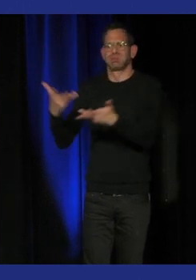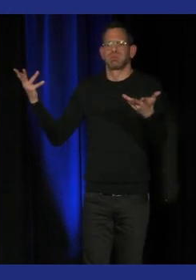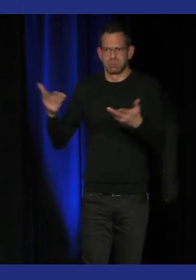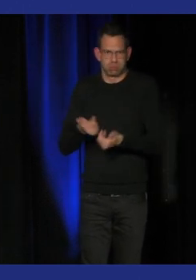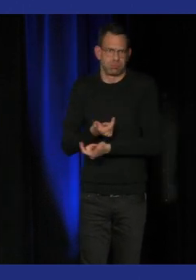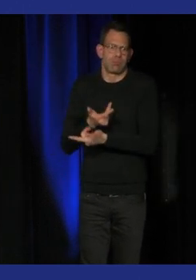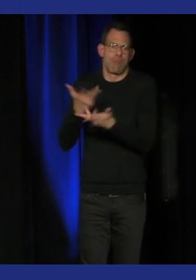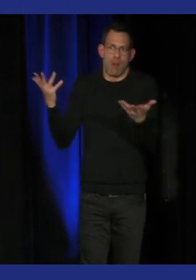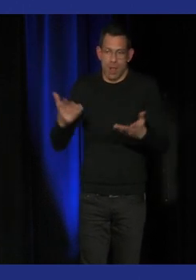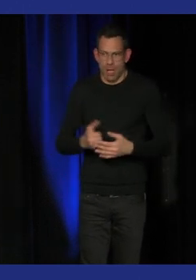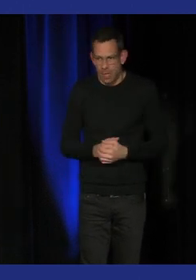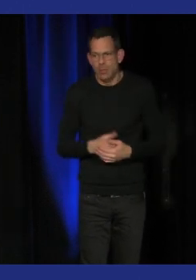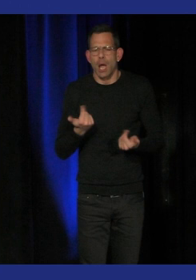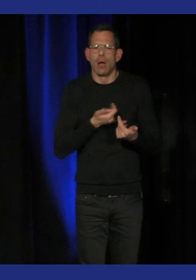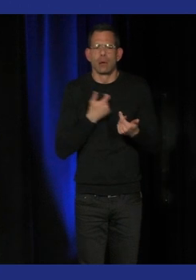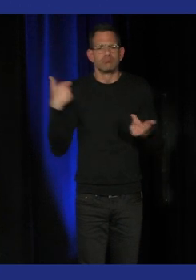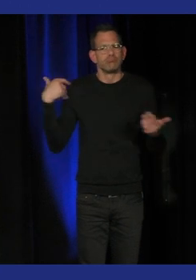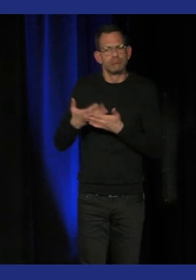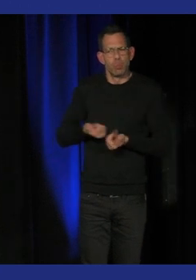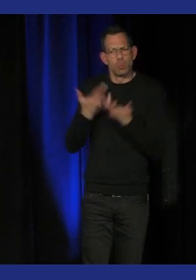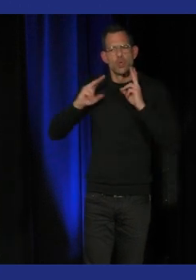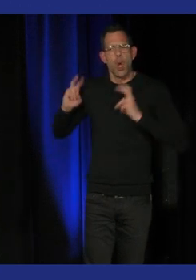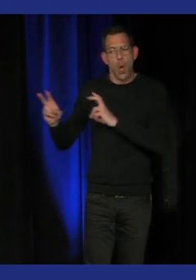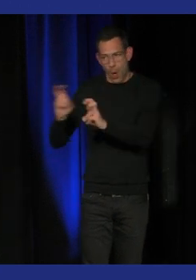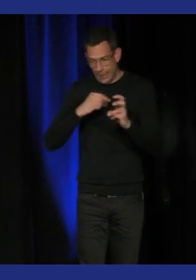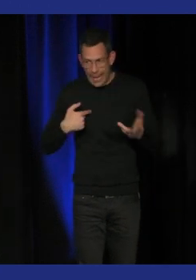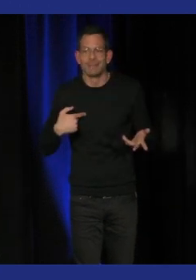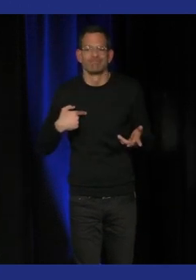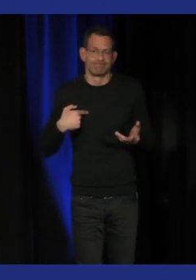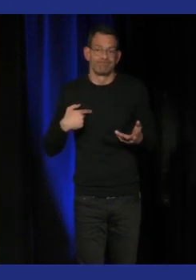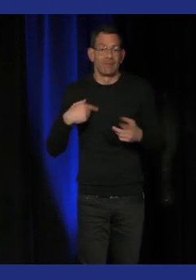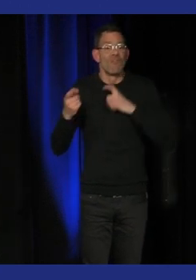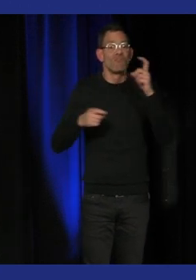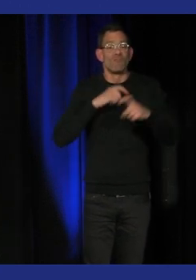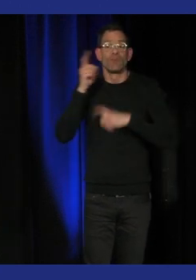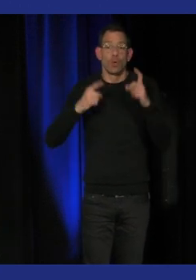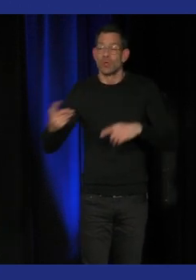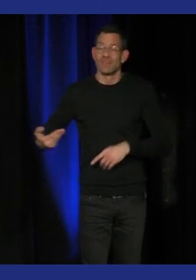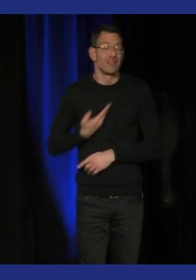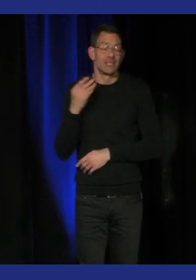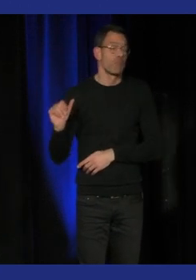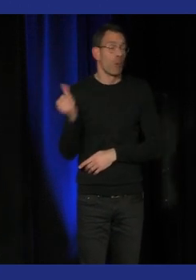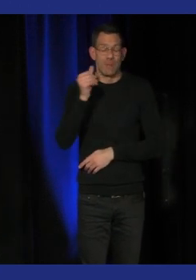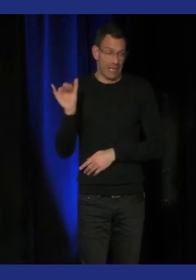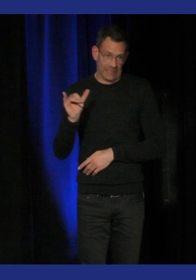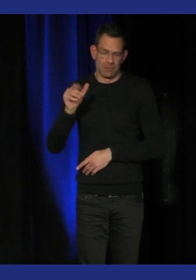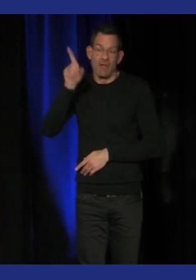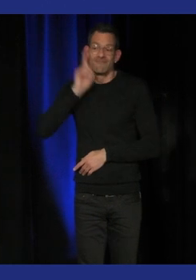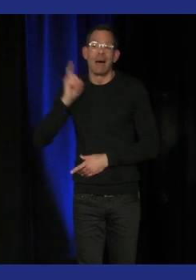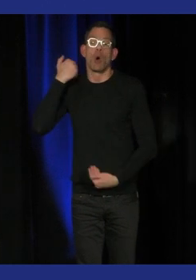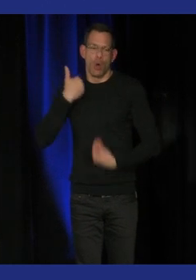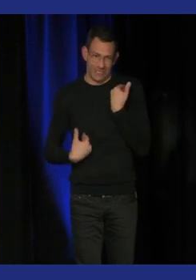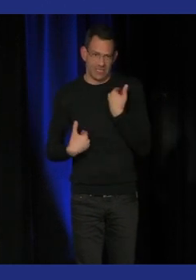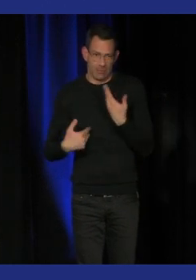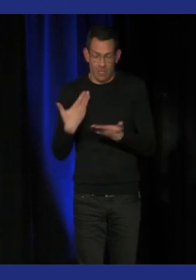puisqu'on sait, avec plusieurs enquêtes, que les femmes handicapées sont les premières victimes de violences. Il y a des chiffres vraiment énormes.